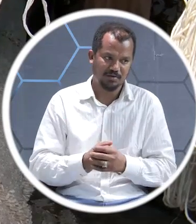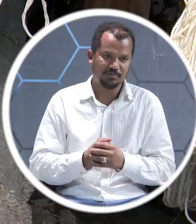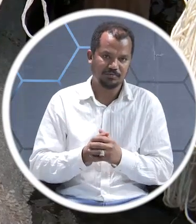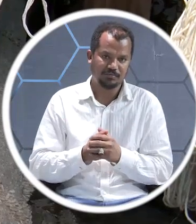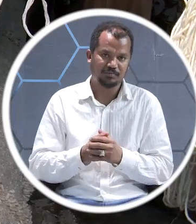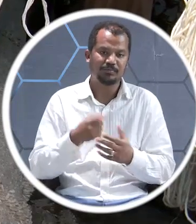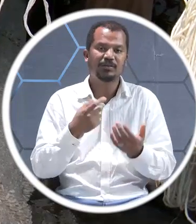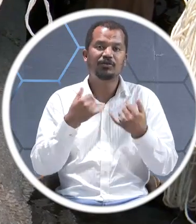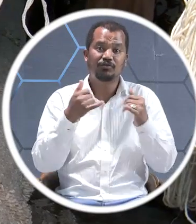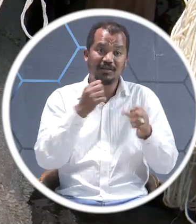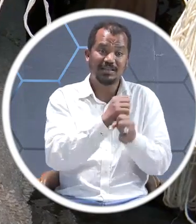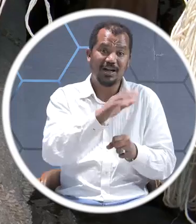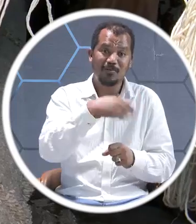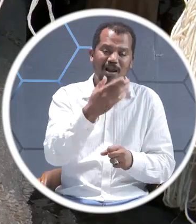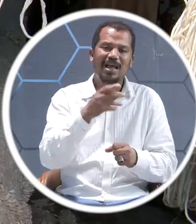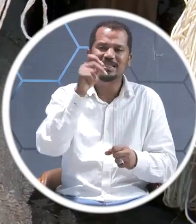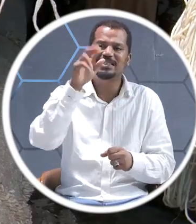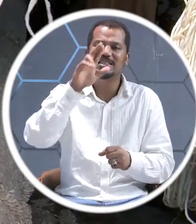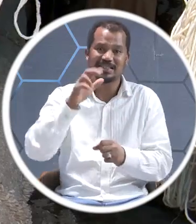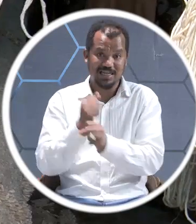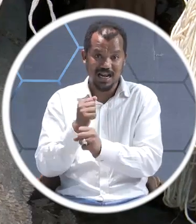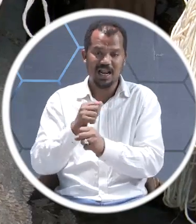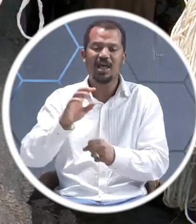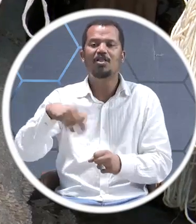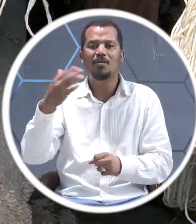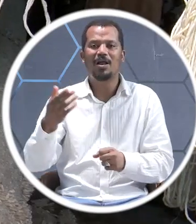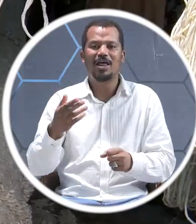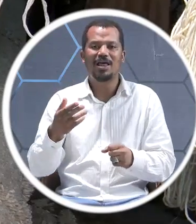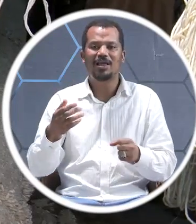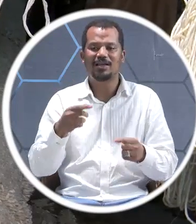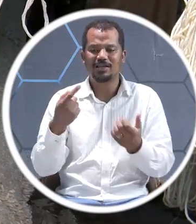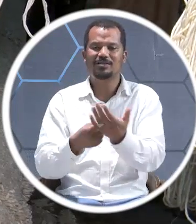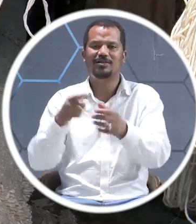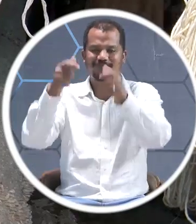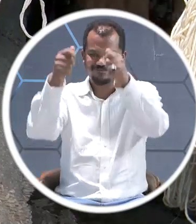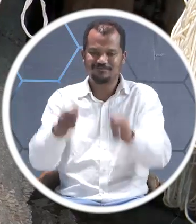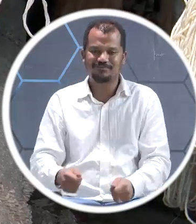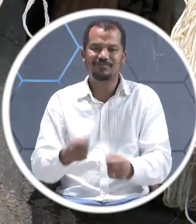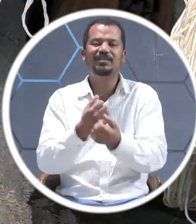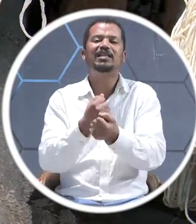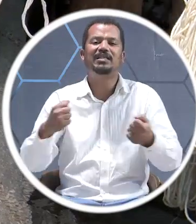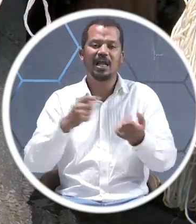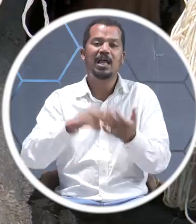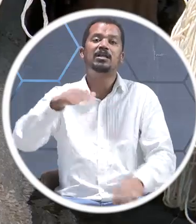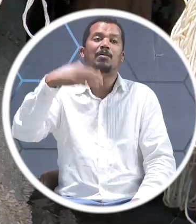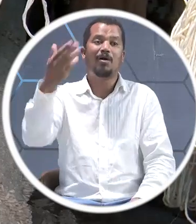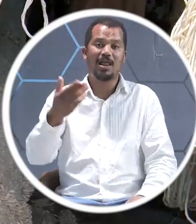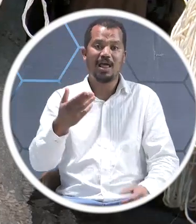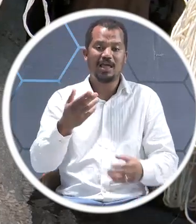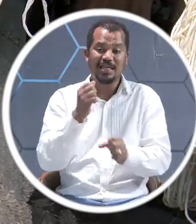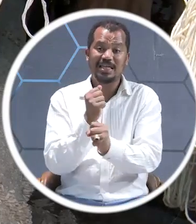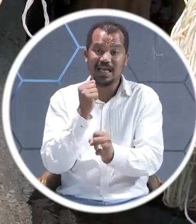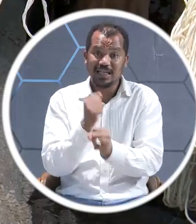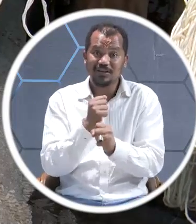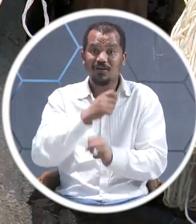ከረራል። ተተከረረ በኋላ ይደራል። ከዛ መጥቶ እዚህ ሉሙ ጋር ይሰቀላል። ከዛም በኋላ ያንን